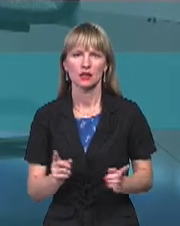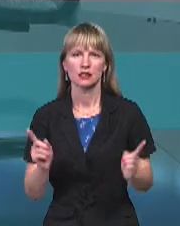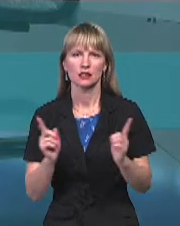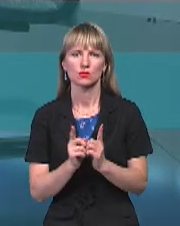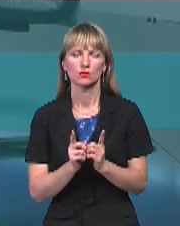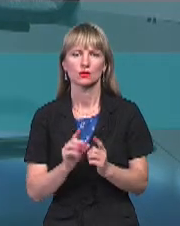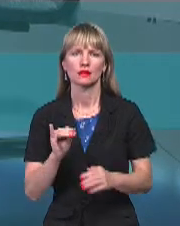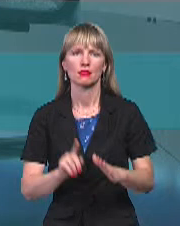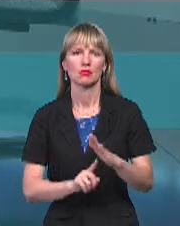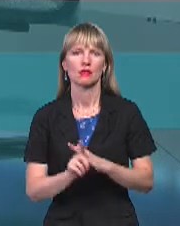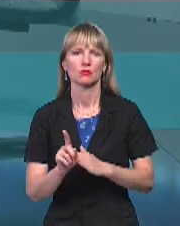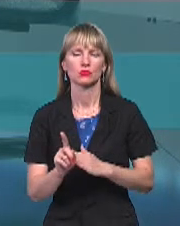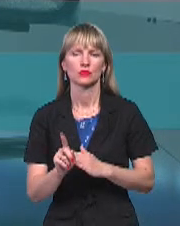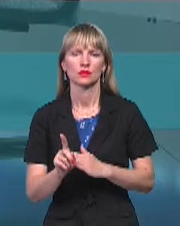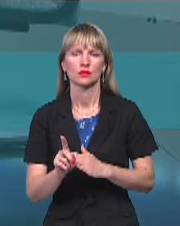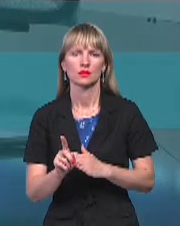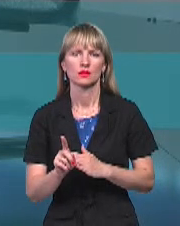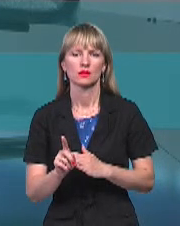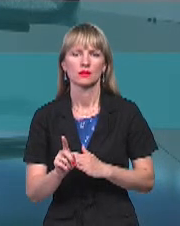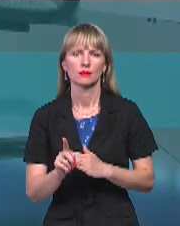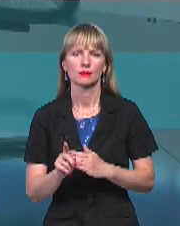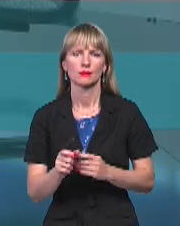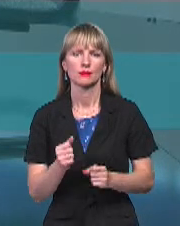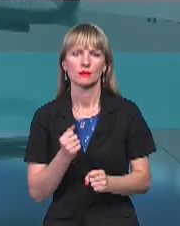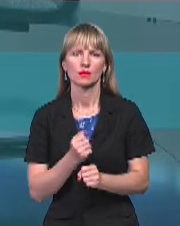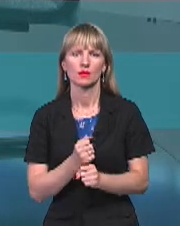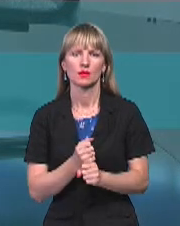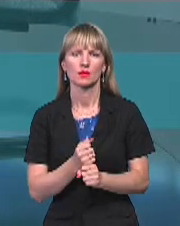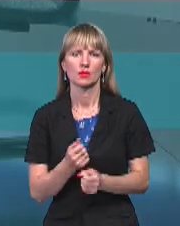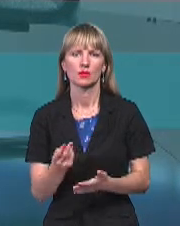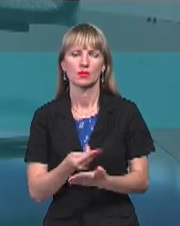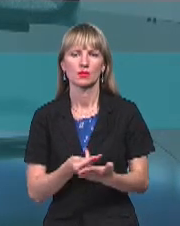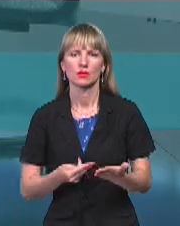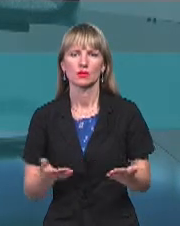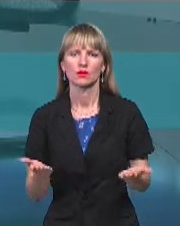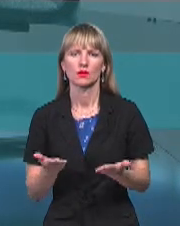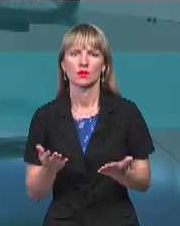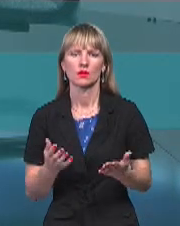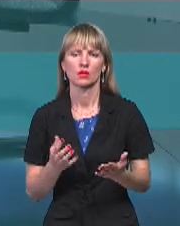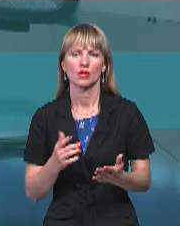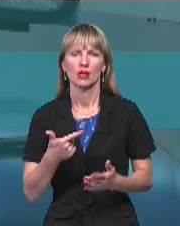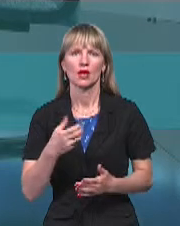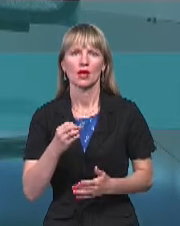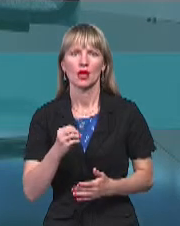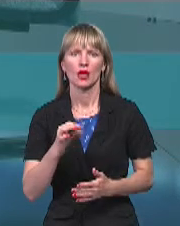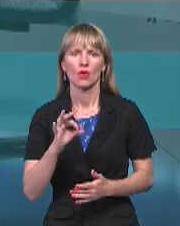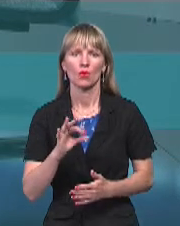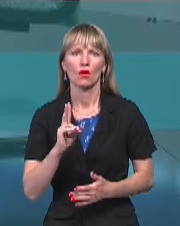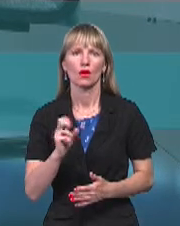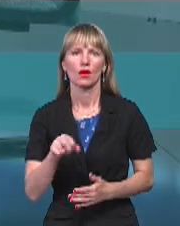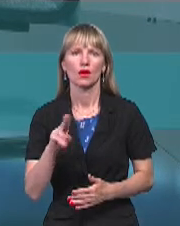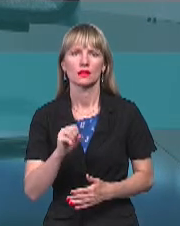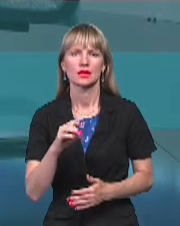стикнулися, почали налажувати карти, які в геокадастрі, і